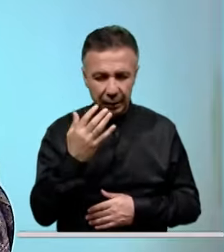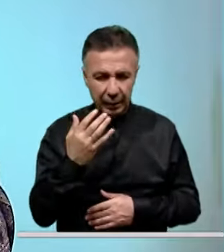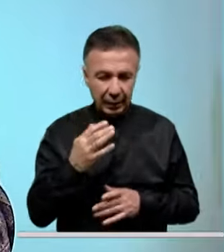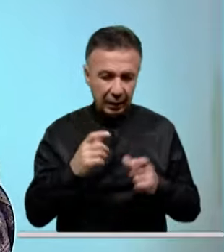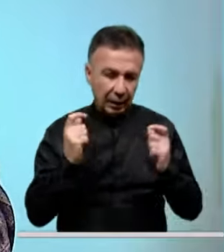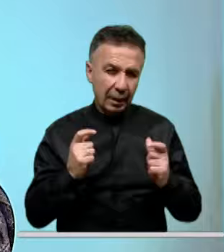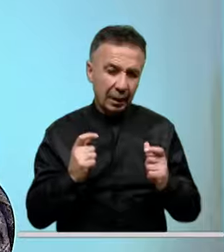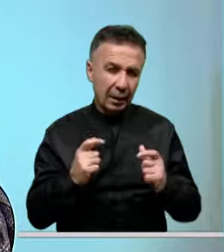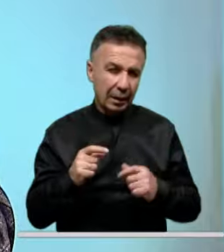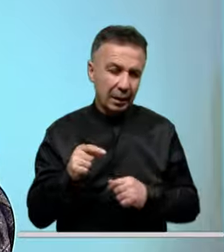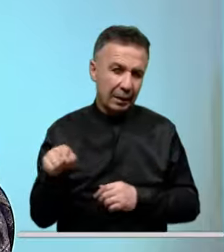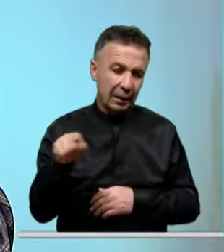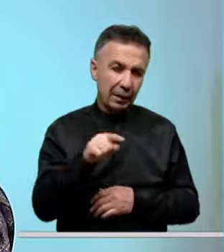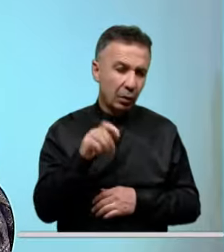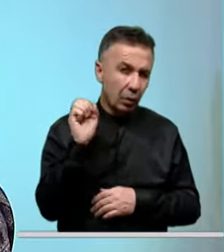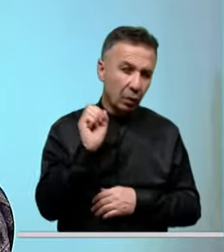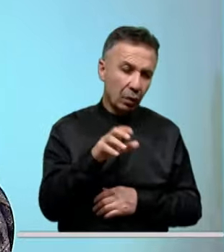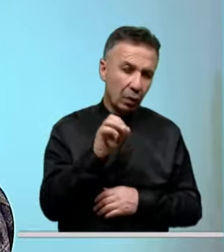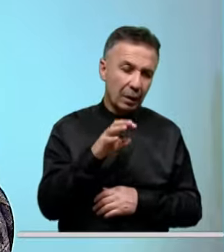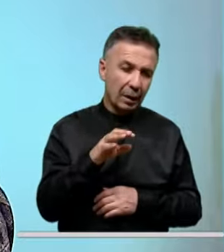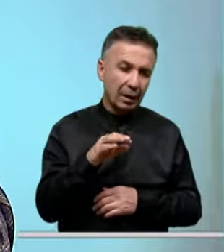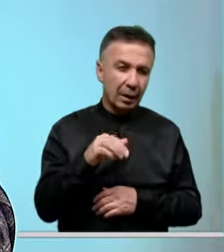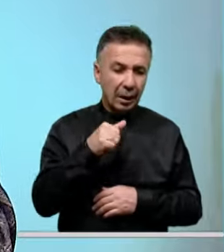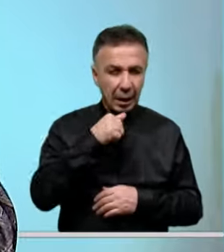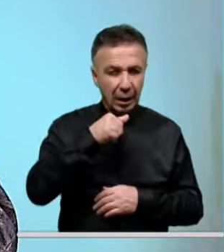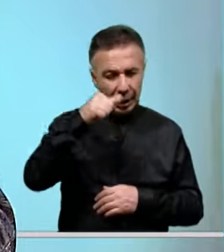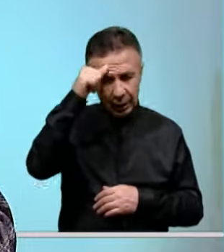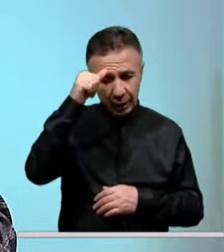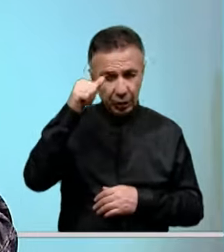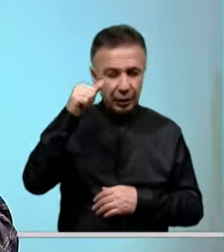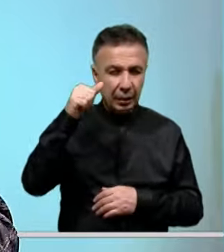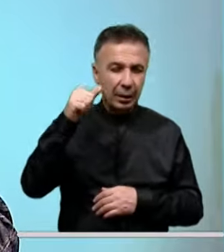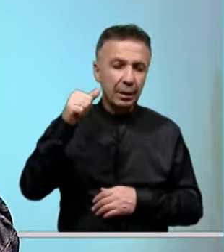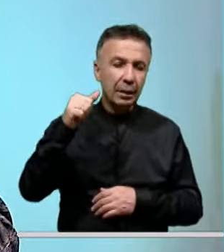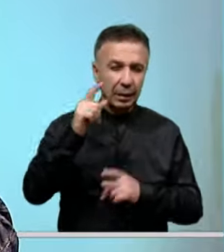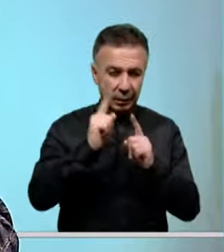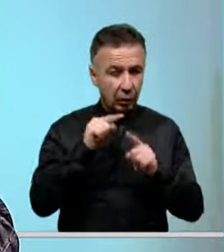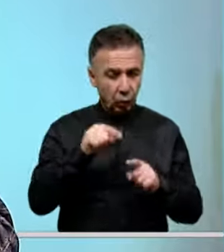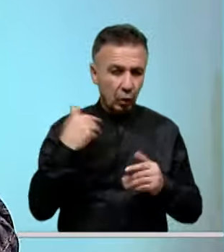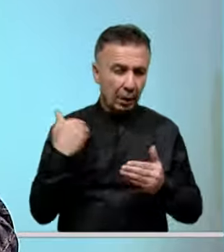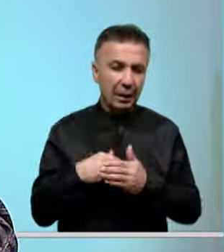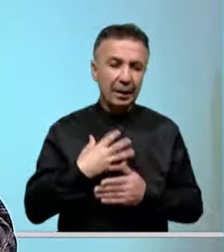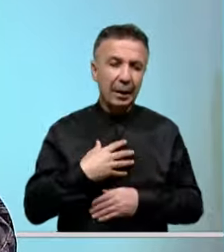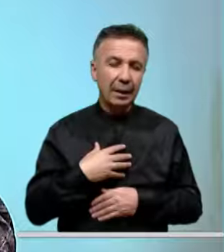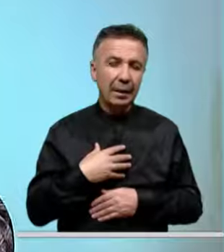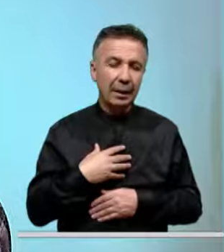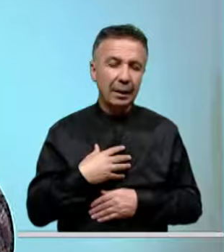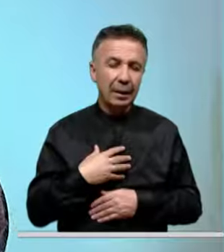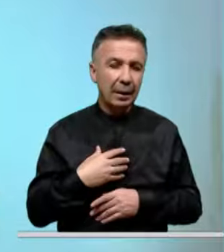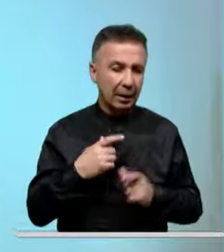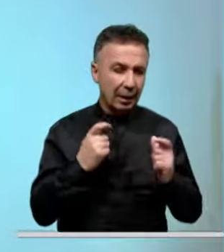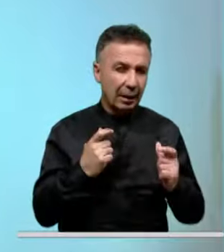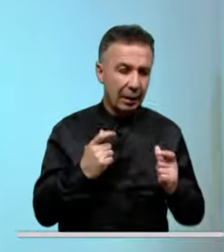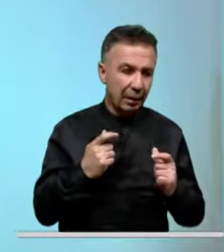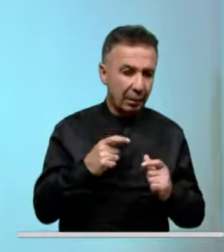oranla sizin göndereceğiniz hacı sayısı şu kadar. Kendi ülkesinden de hacca gideceklerle ilgili